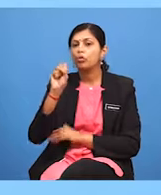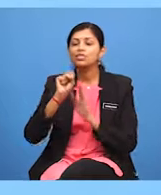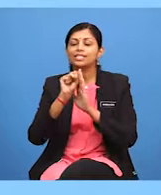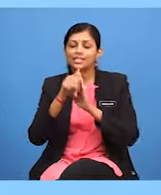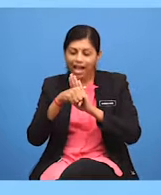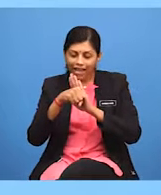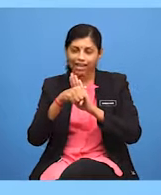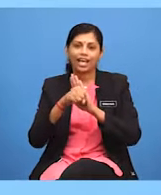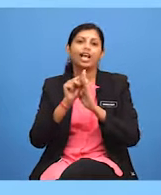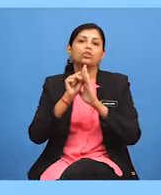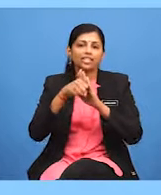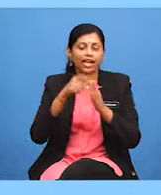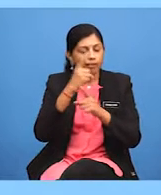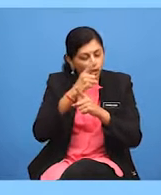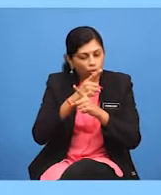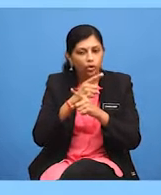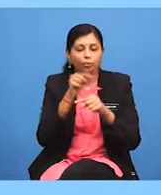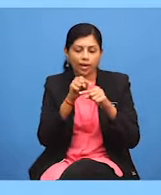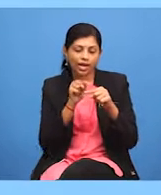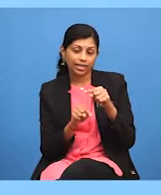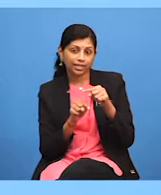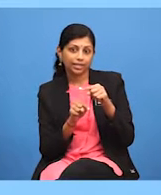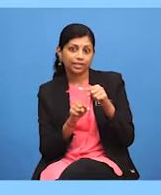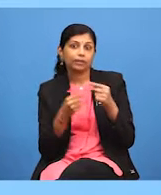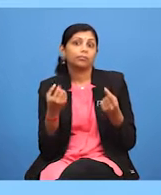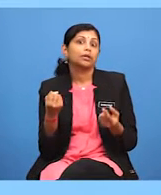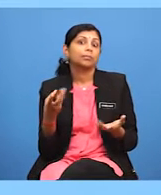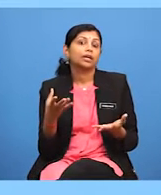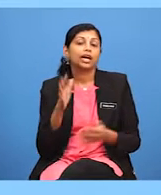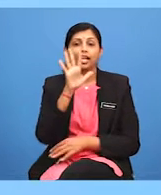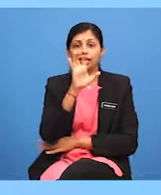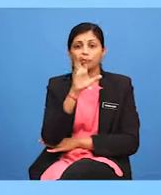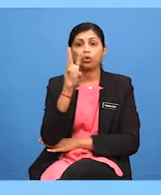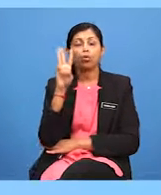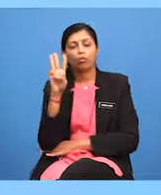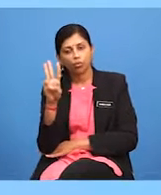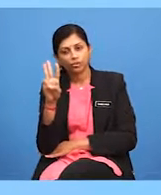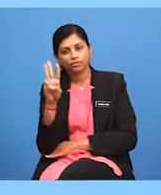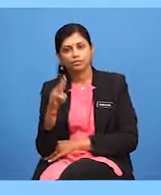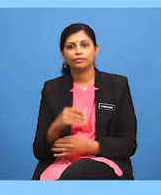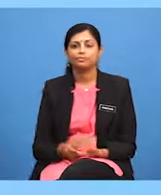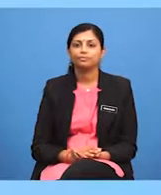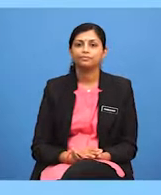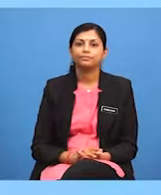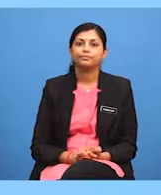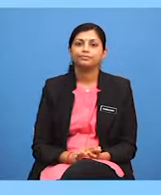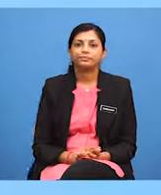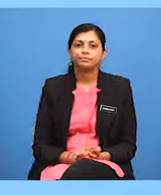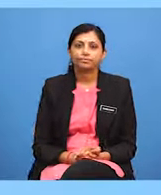saat. Dan jawapannya adalah 50 watt.